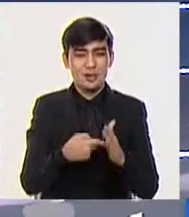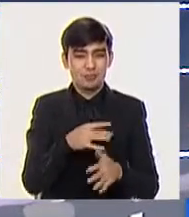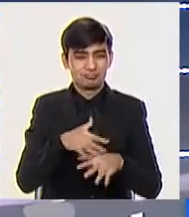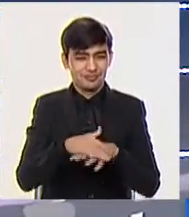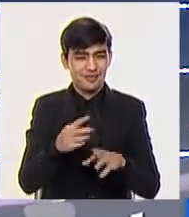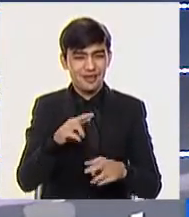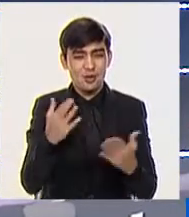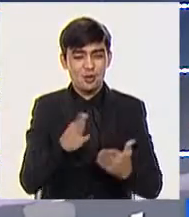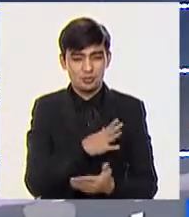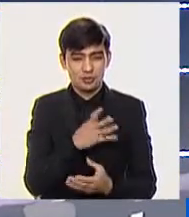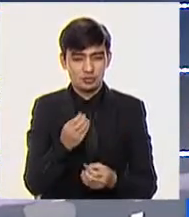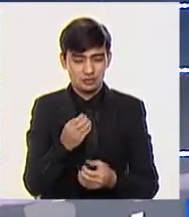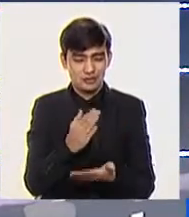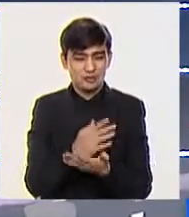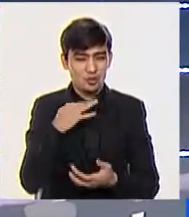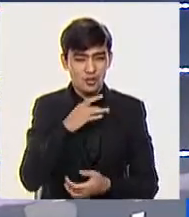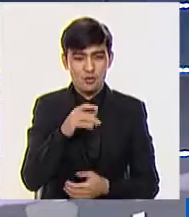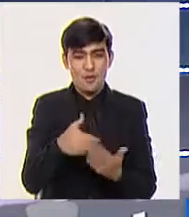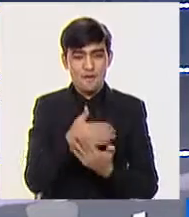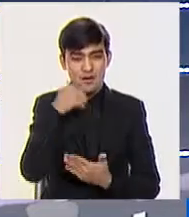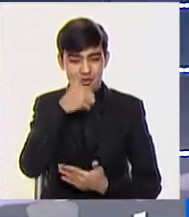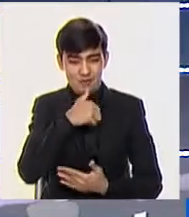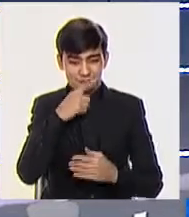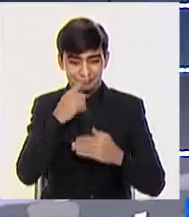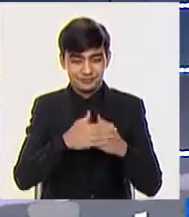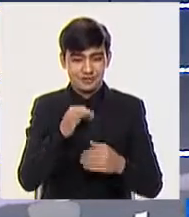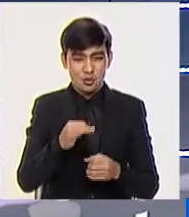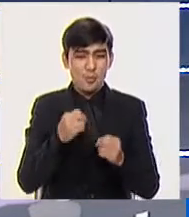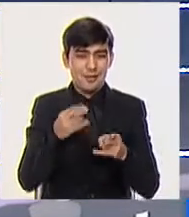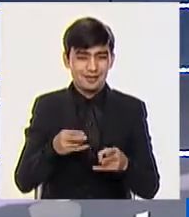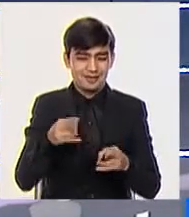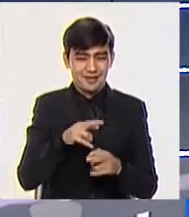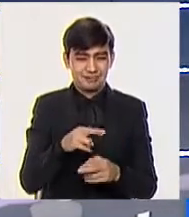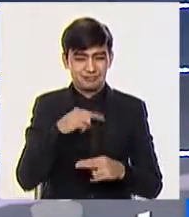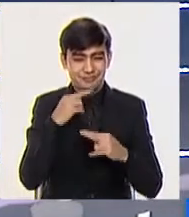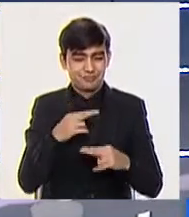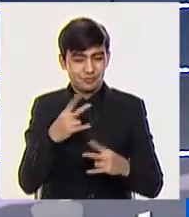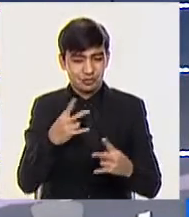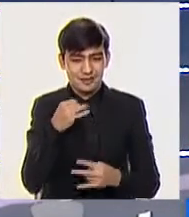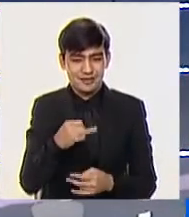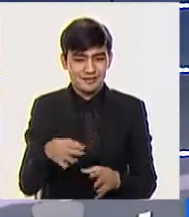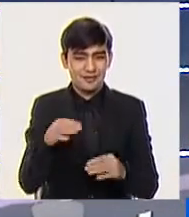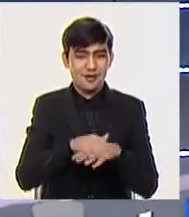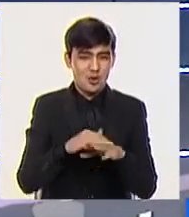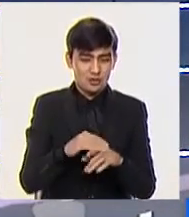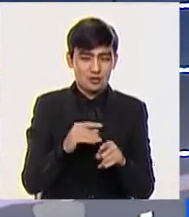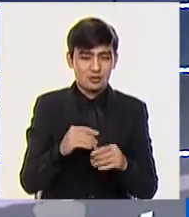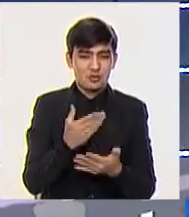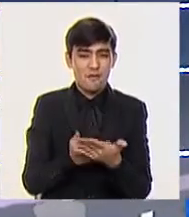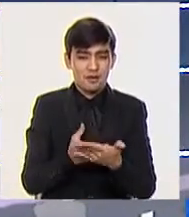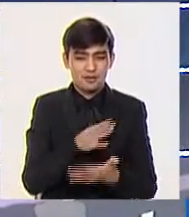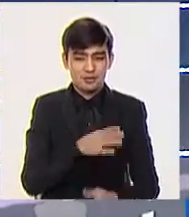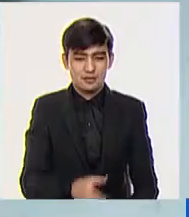мұнымен шектелмей тұр. Мамандар жаңа жыл қарсаңында өзге де қауіптерден сақтанып жүру керектігін айтып, жұртшылыққа кеңес берді.